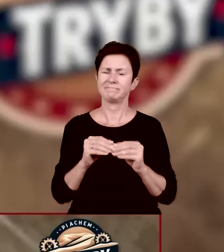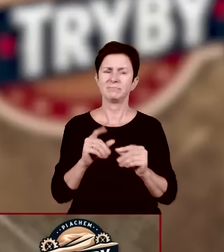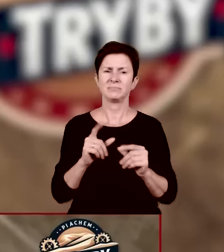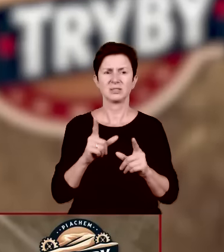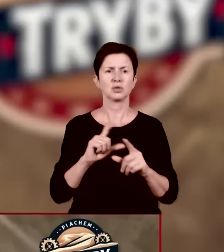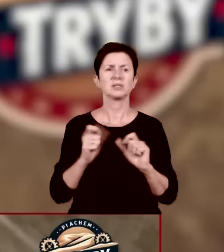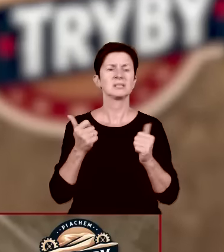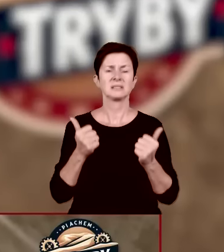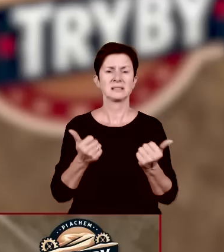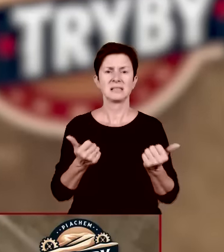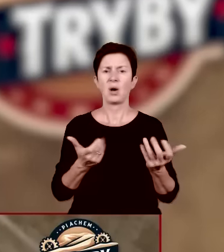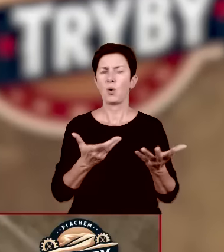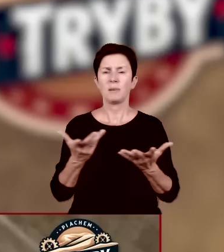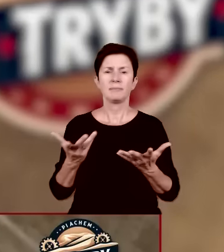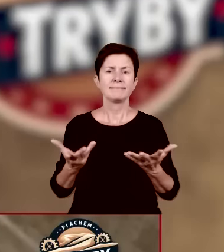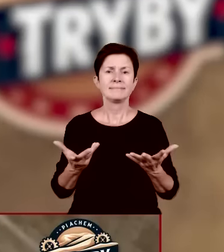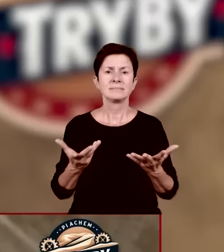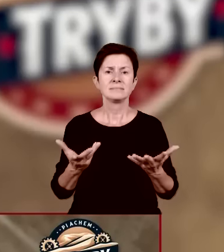nagle